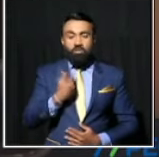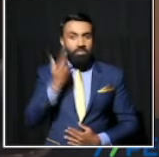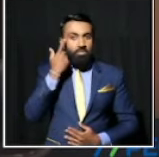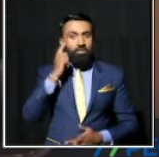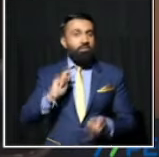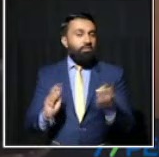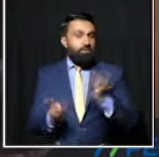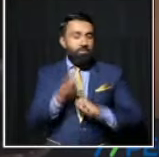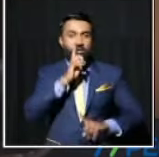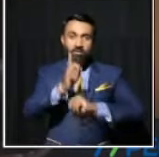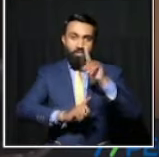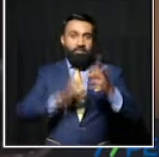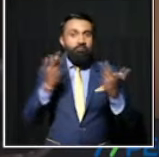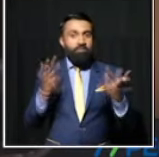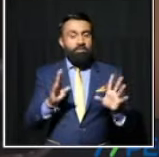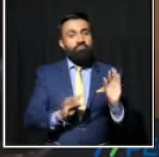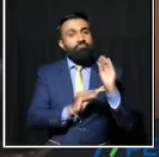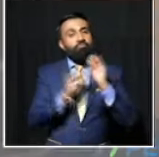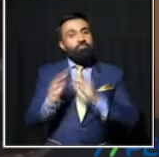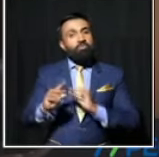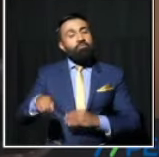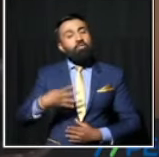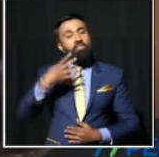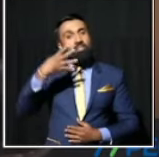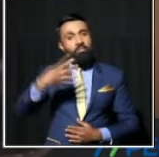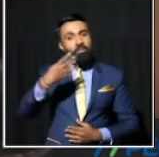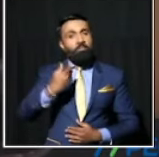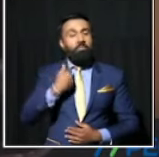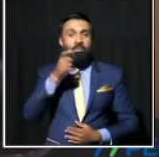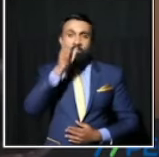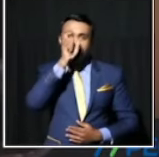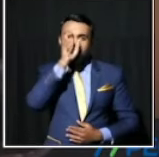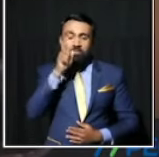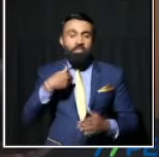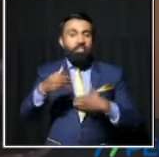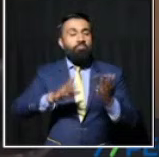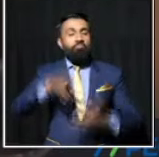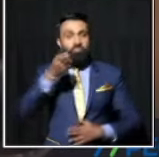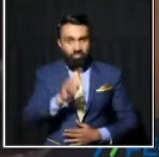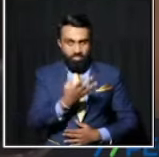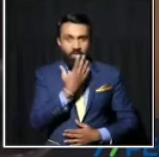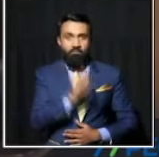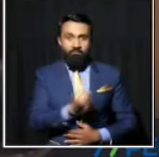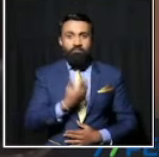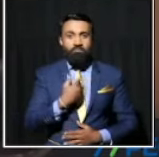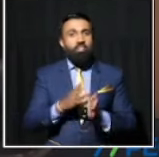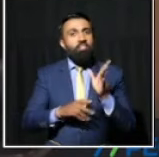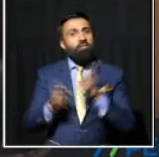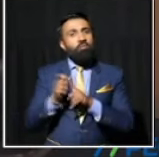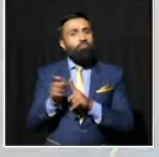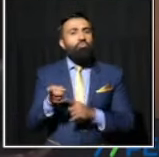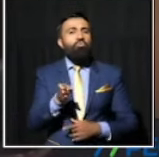සම්බන්ධ සාකච්ඡාව ඉවරයි කියලා. ඊට පස්සේ මම දවස් 4කට පස්සේ මම බලනවා මෙන්න මේ විදිය කැබිනට් තීන්දුවක් ගත්තා කියලා. මං අහුවා ඇමතිවරු කීප දෙනෙක්ගෙන් එහෙම